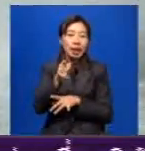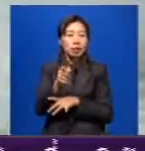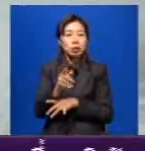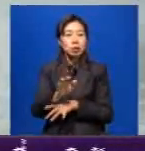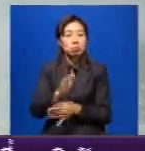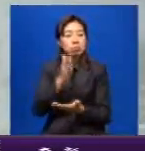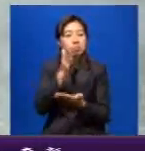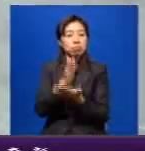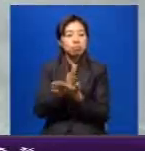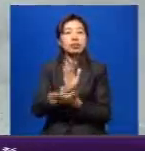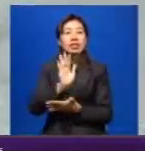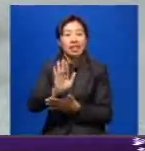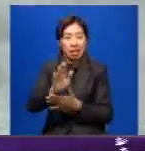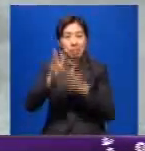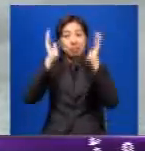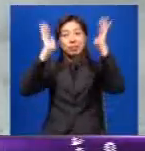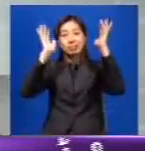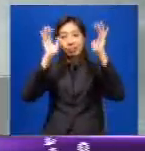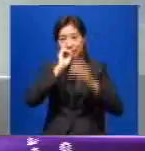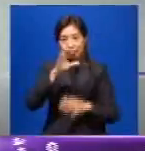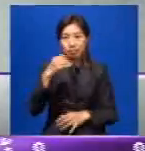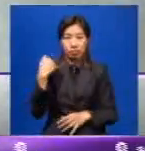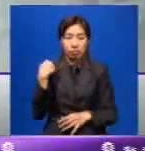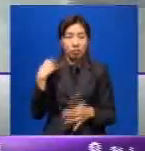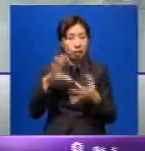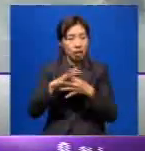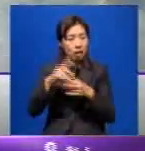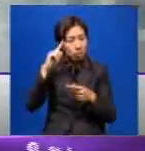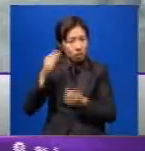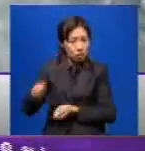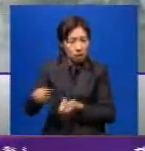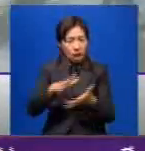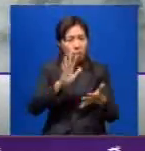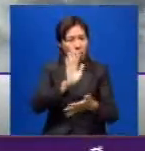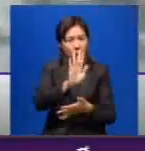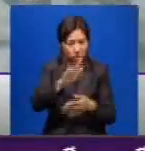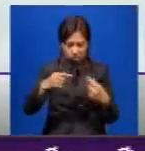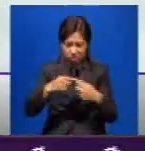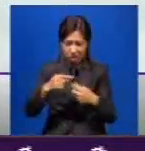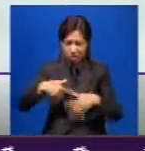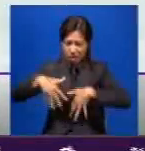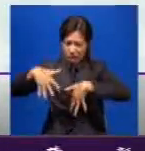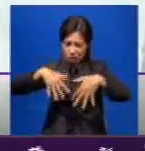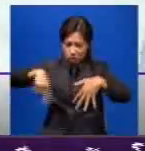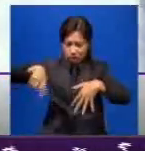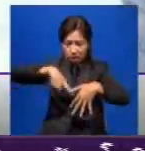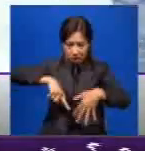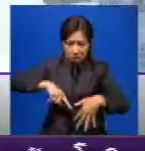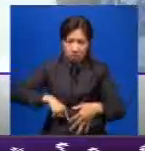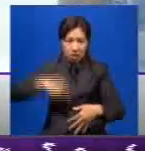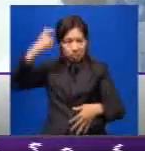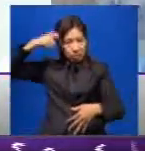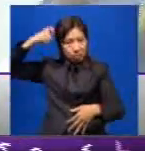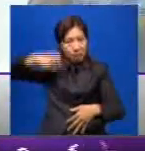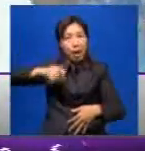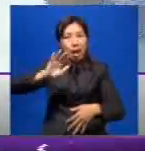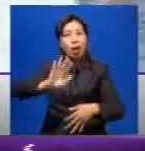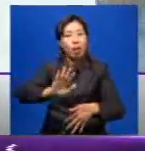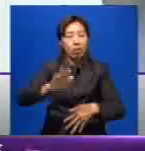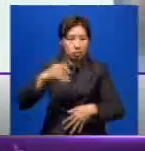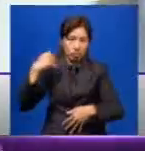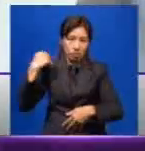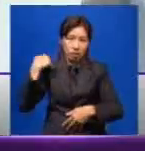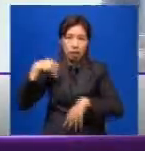พระปาแดงของชาวไทยเชื้อสายรามันจังหวัดสมุทรปราการเป็นประเพณีที่จัดขึ้นทุกปีเพื่อรักษาไว้ซึ่ง